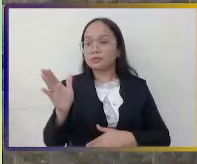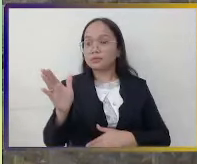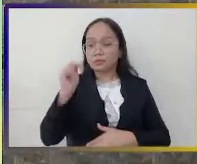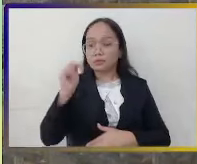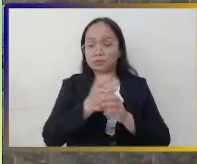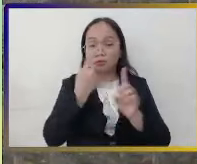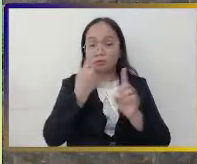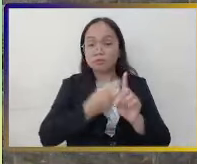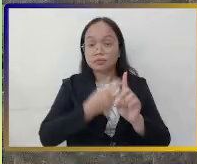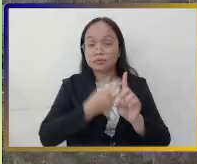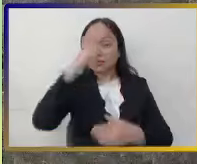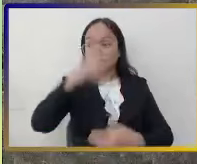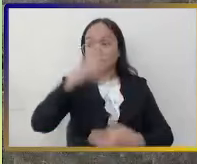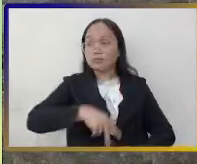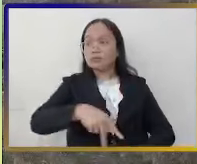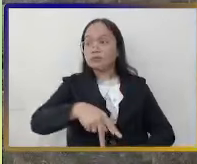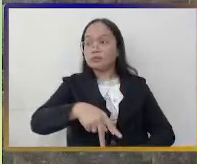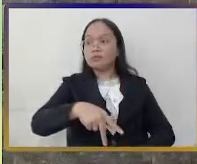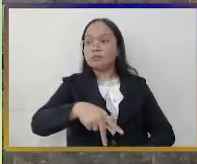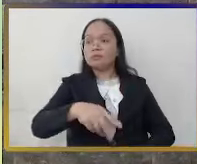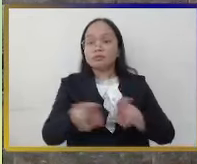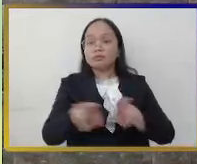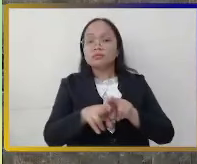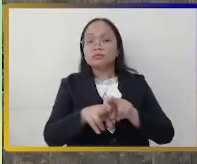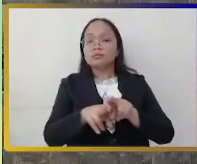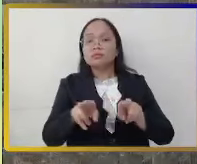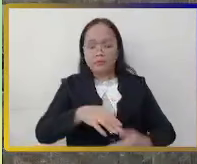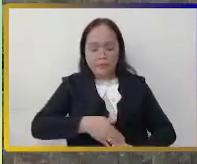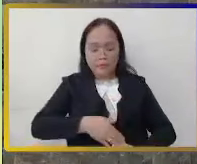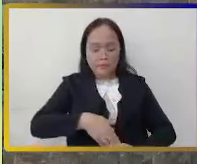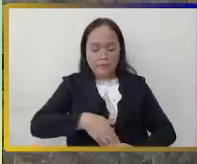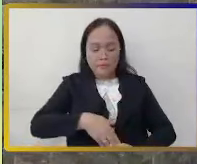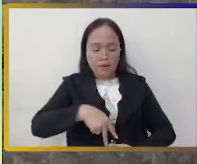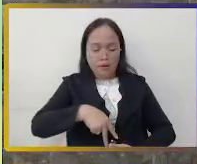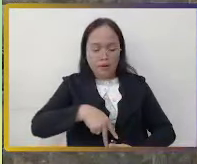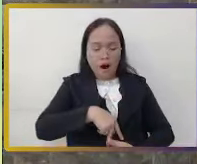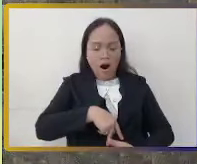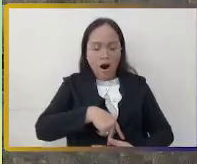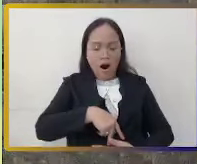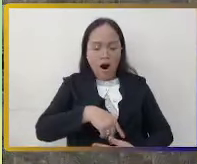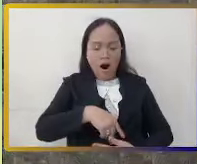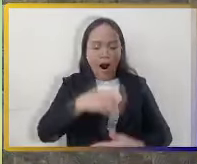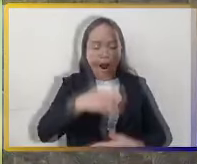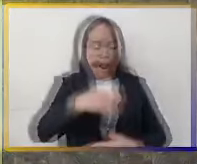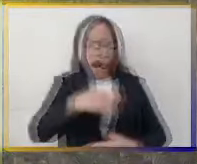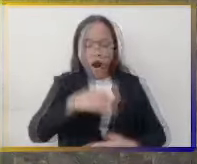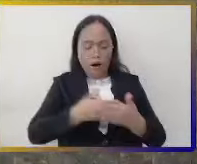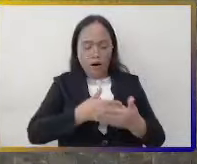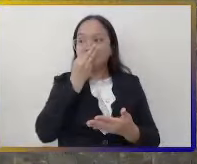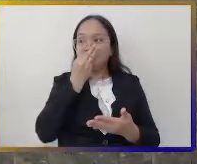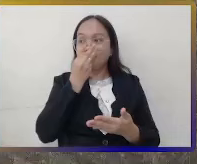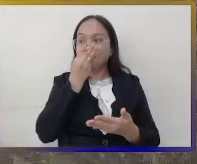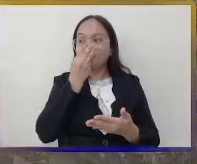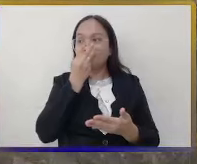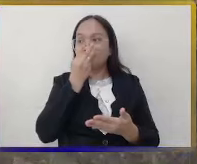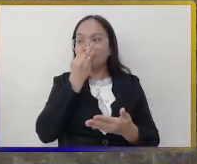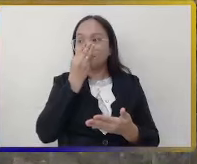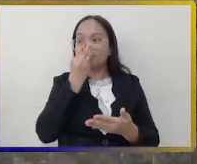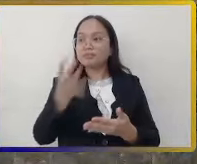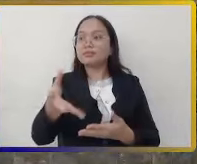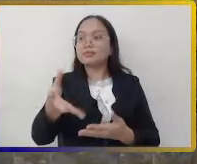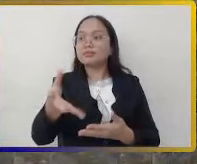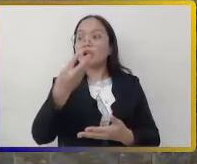kapatid, dito, yung normal na belly, kung saan pumupunta ang pagkain, hindi po yun ang tinutukoy na